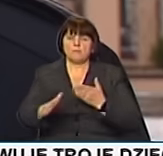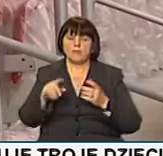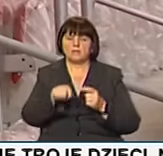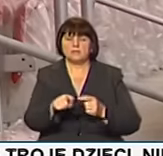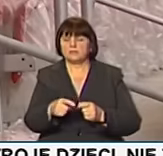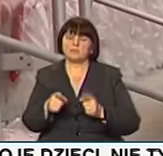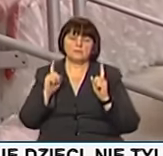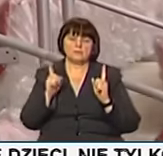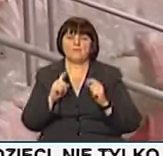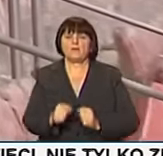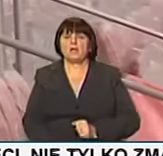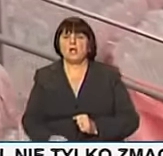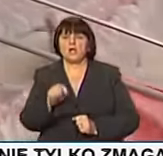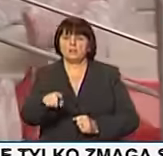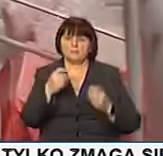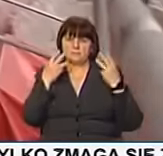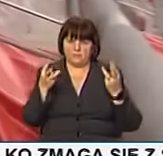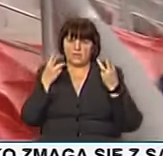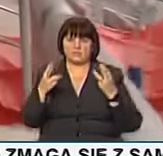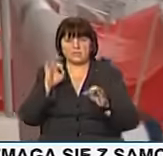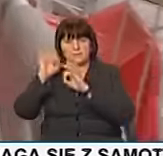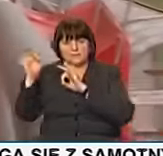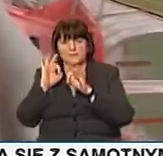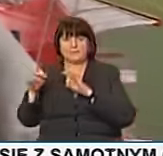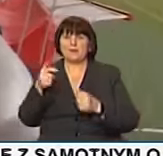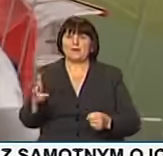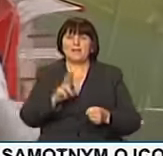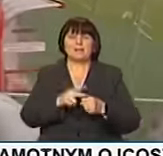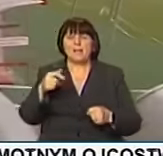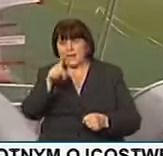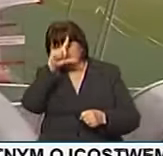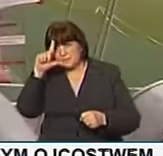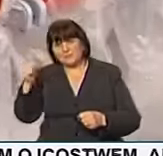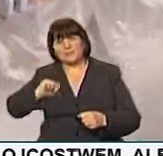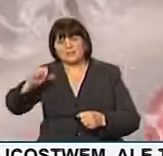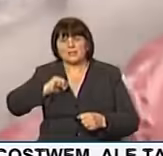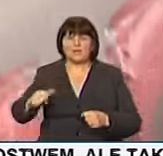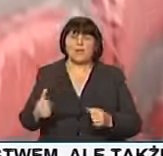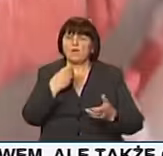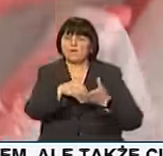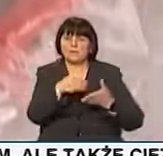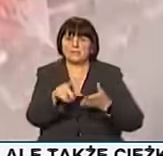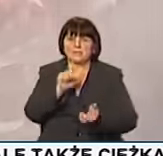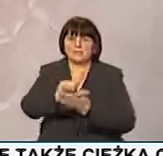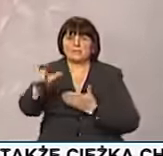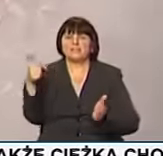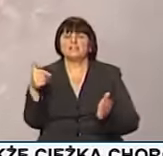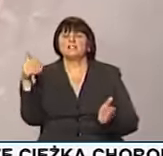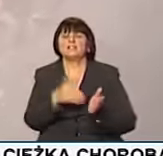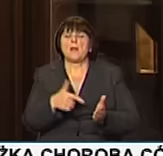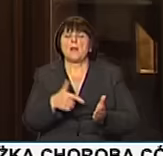zarzutów to ważna informacja dla kibiców którzy na mecz czekają z niecierpliwością już wykupili ponad 12000